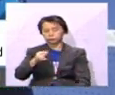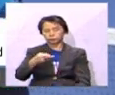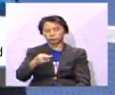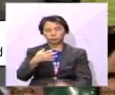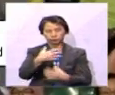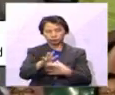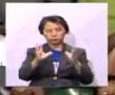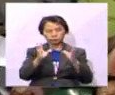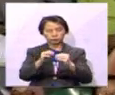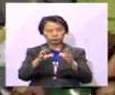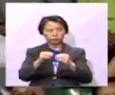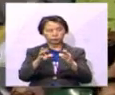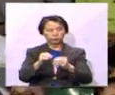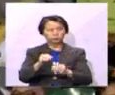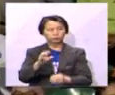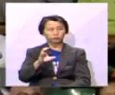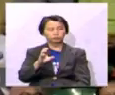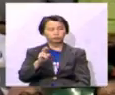depan.